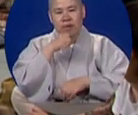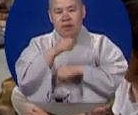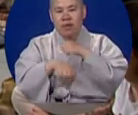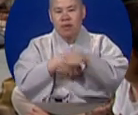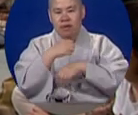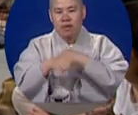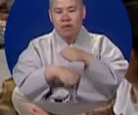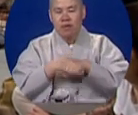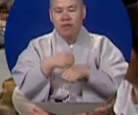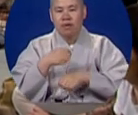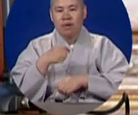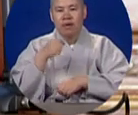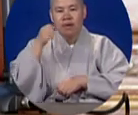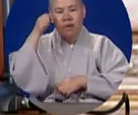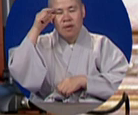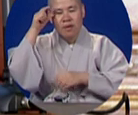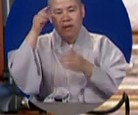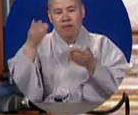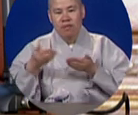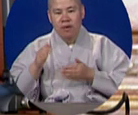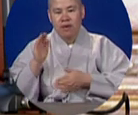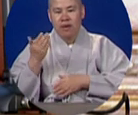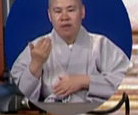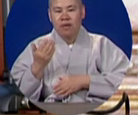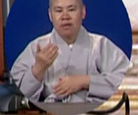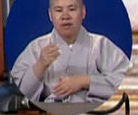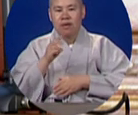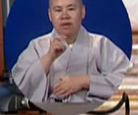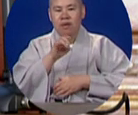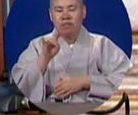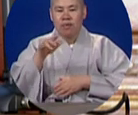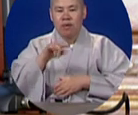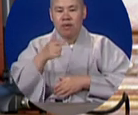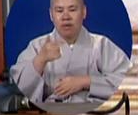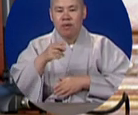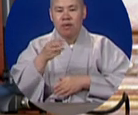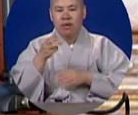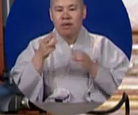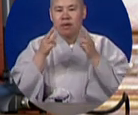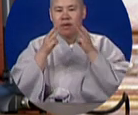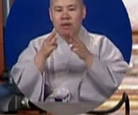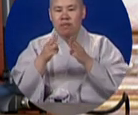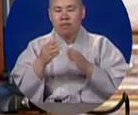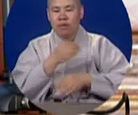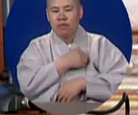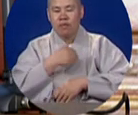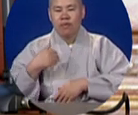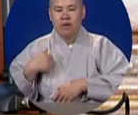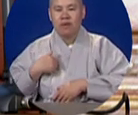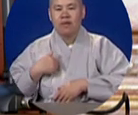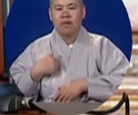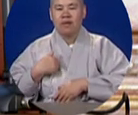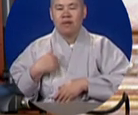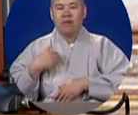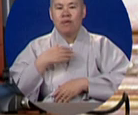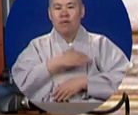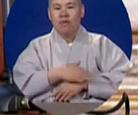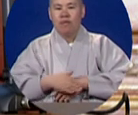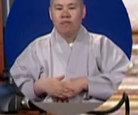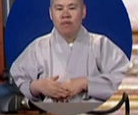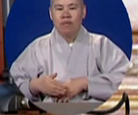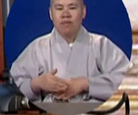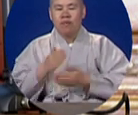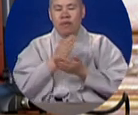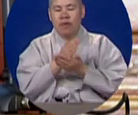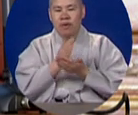맛에서 해탈을 얻는다 미진산매가 구족하다 몸으로 종종의 촉감을 느끼고